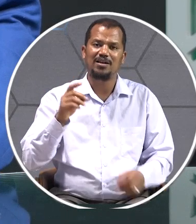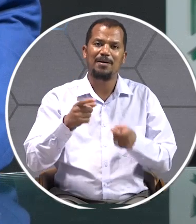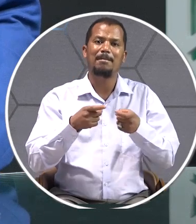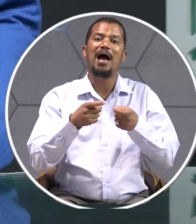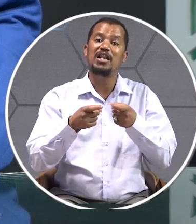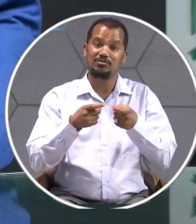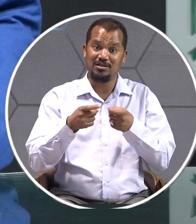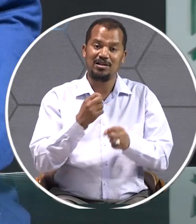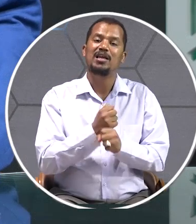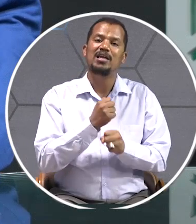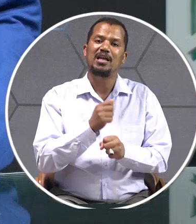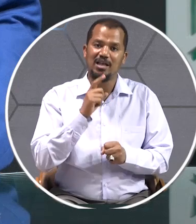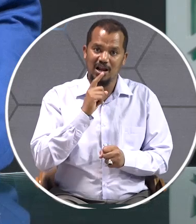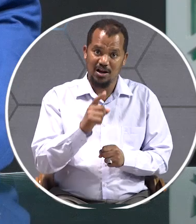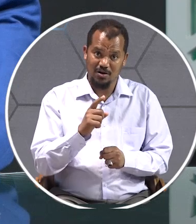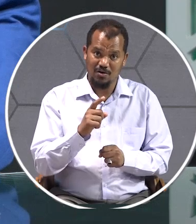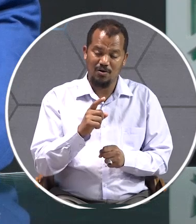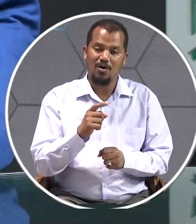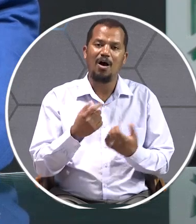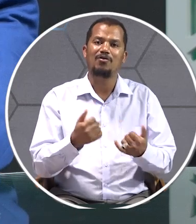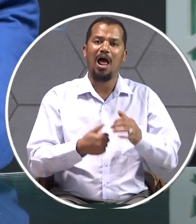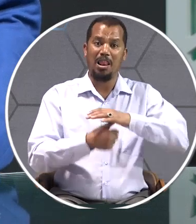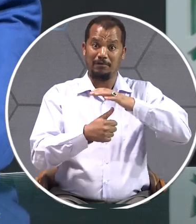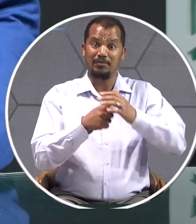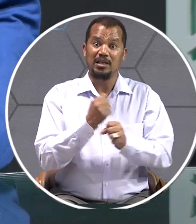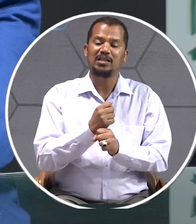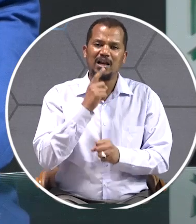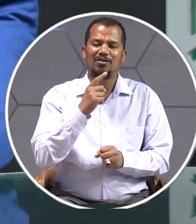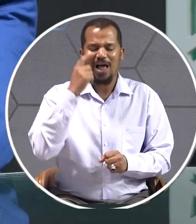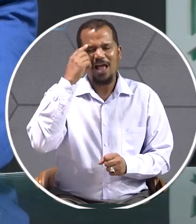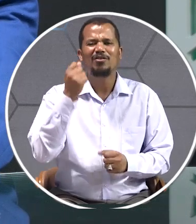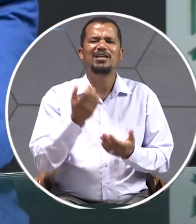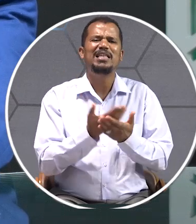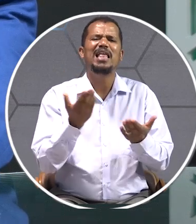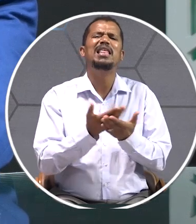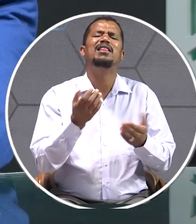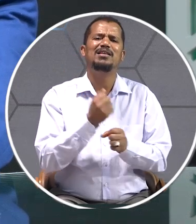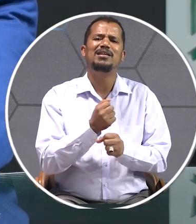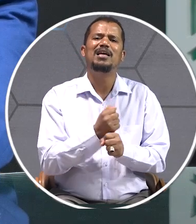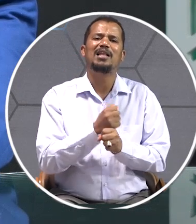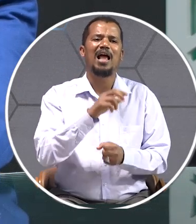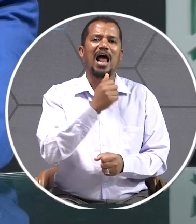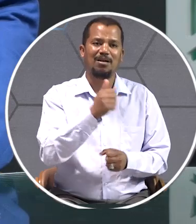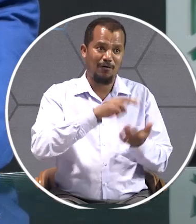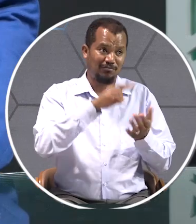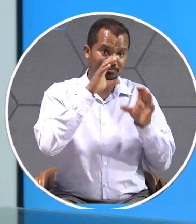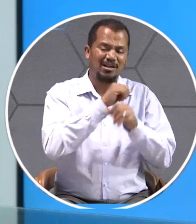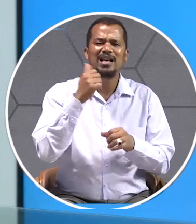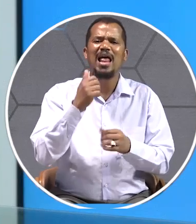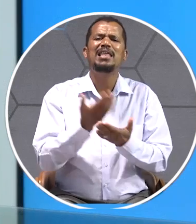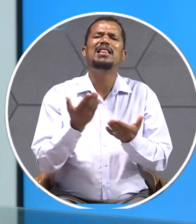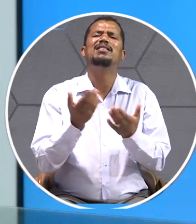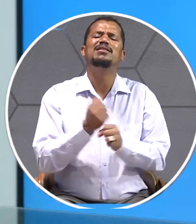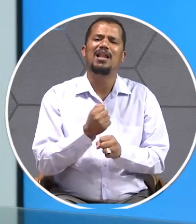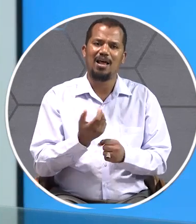ማኔጂንግ ዳይሬክተር እየሰራ ነው ዳይሬክተርነት ቦታ እየሰራ ነውና እስቲ አስታውሰኝ የት እየተሰራ ከአዲስ አበባ ዩኒቨርሲቲ ውጪ ከአዲስ አበባ